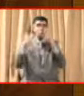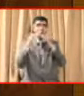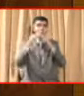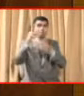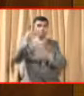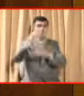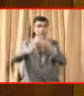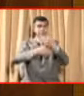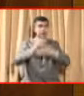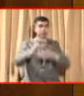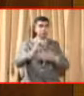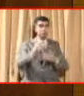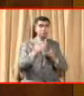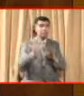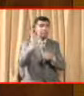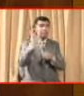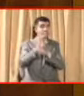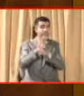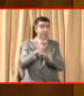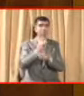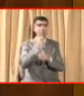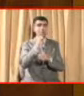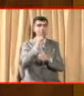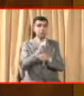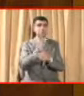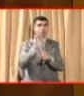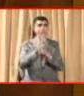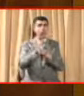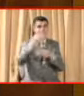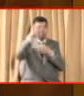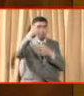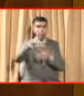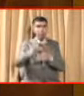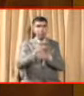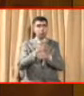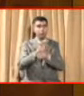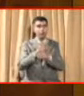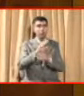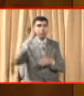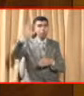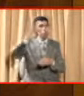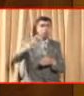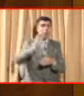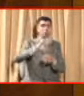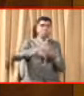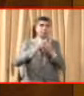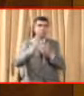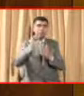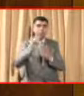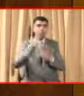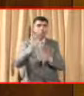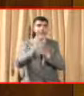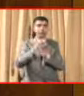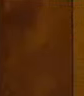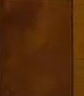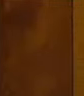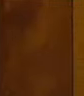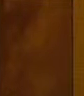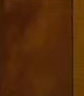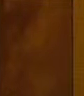خاصة فيما يتعلق بتعليم اللغة والثقافة المغربية والتاريخ وجغرافية المغرب بالنسبة للتلاميذ المغاربة. ويحدد